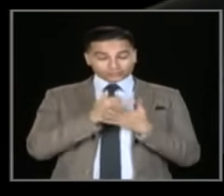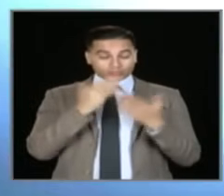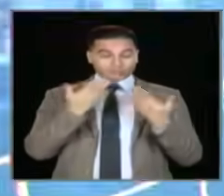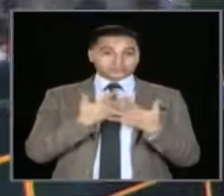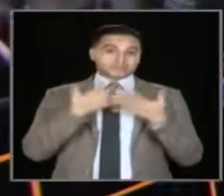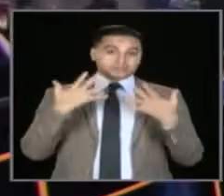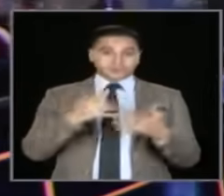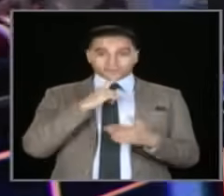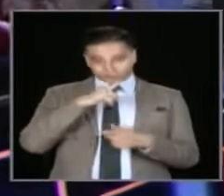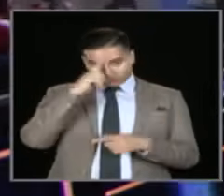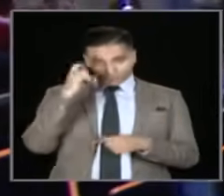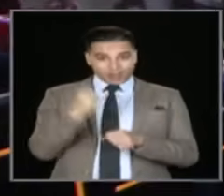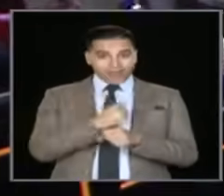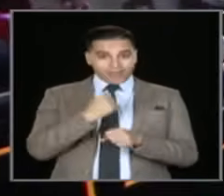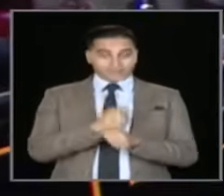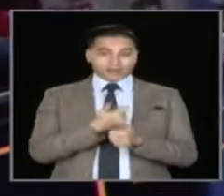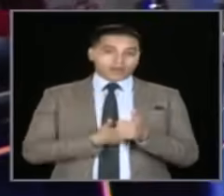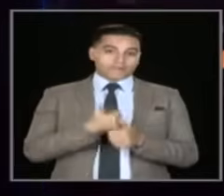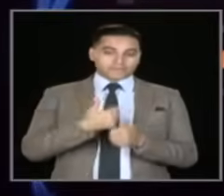الله اكون قدها.